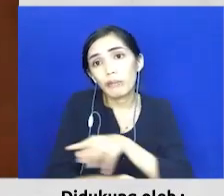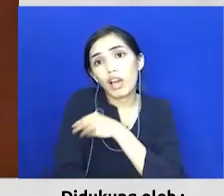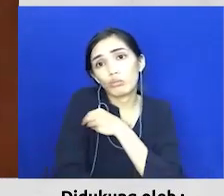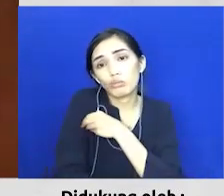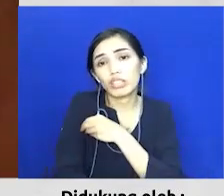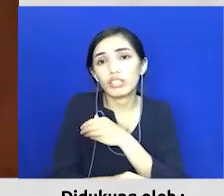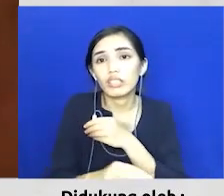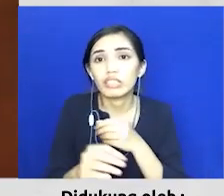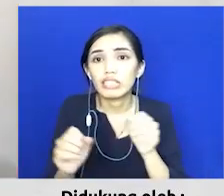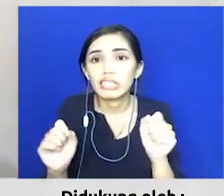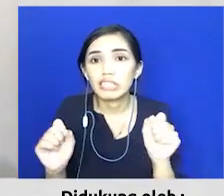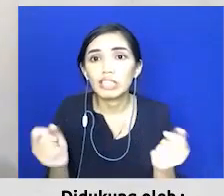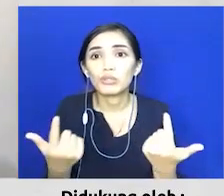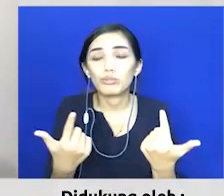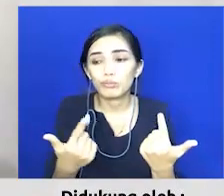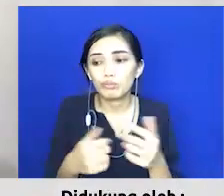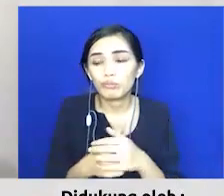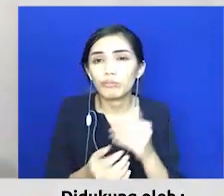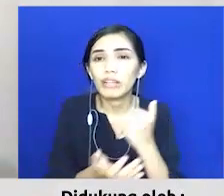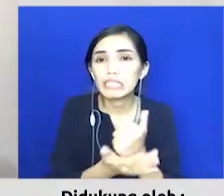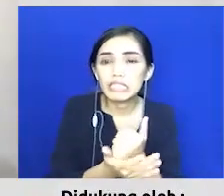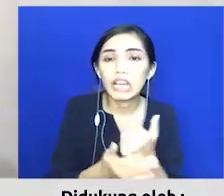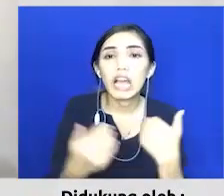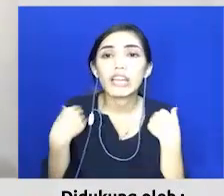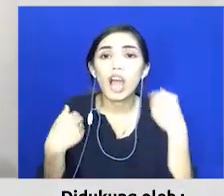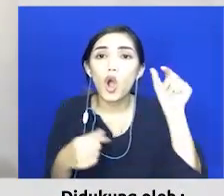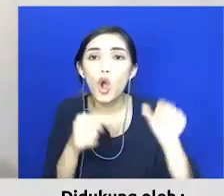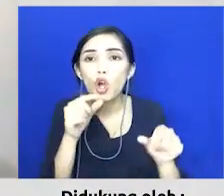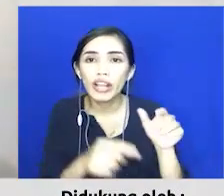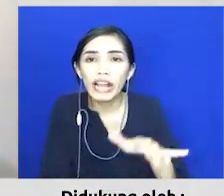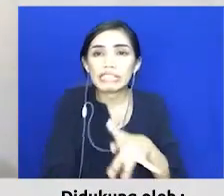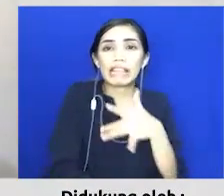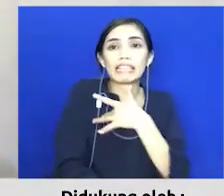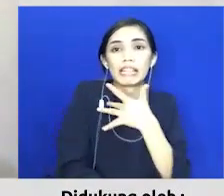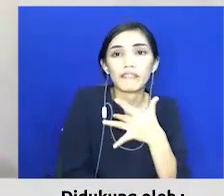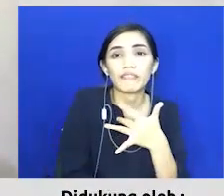stop. Tapi berapa buah sih film yang betul-betul di stop? Ya?